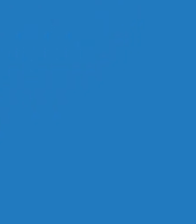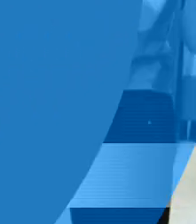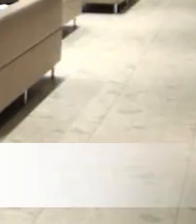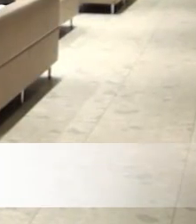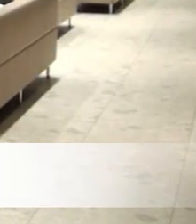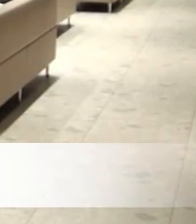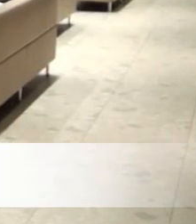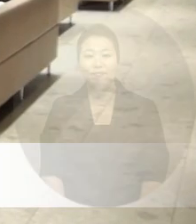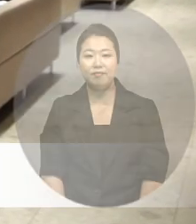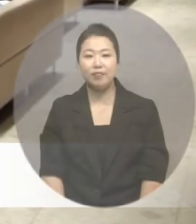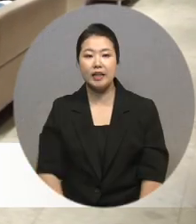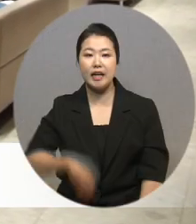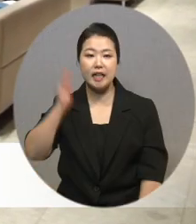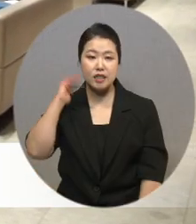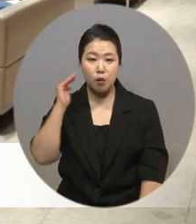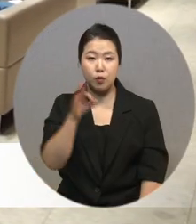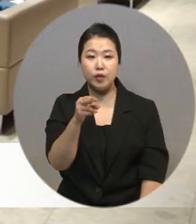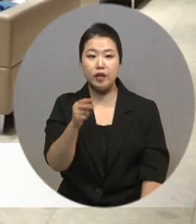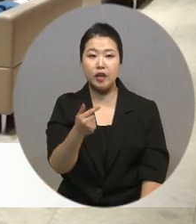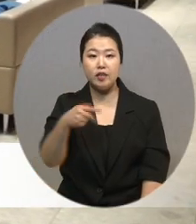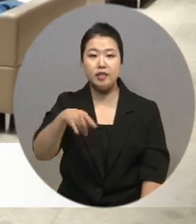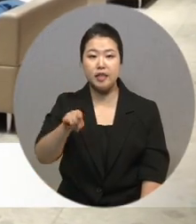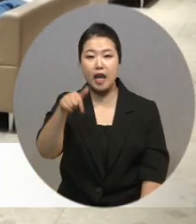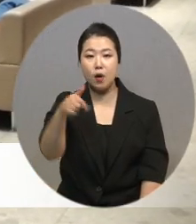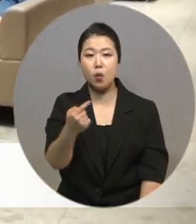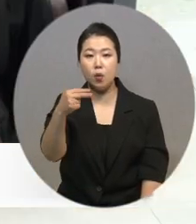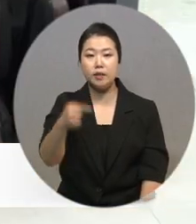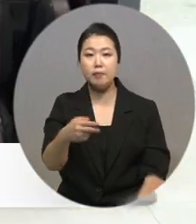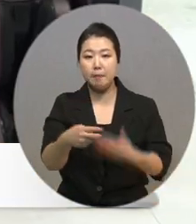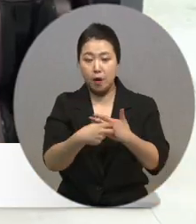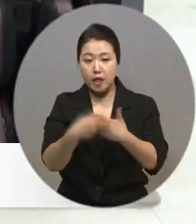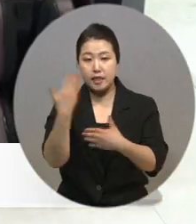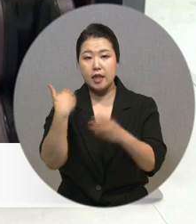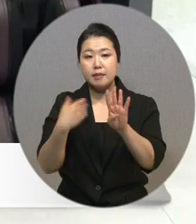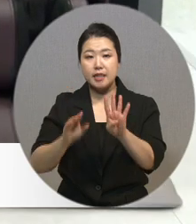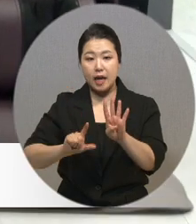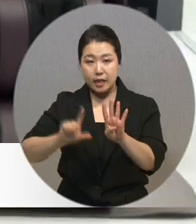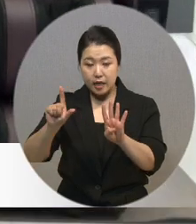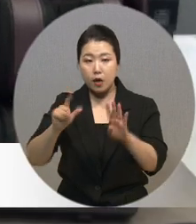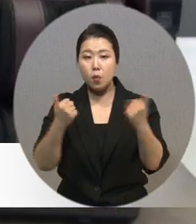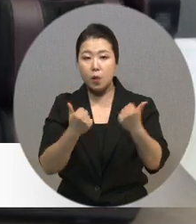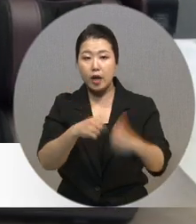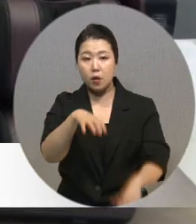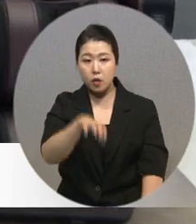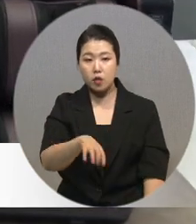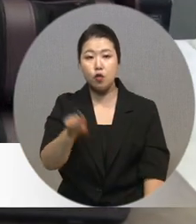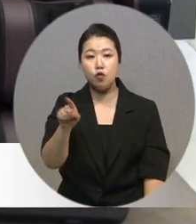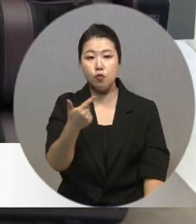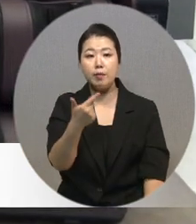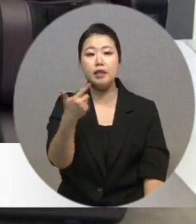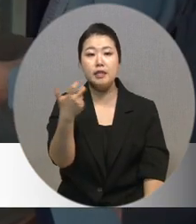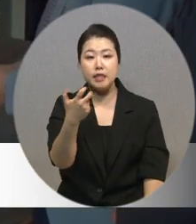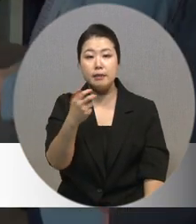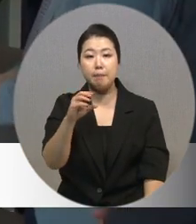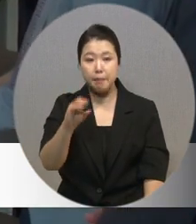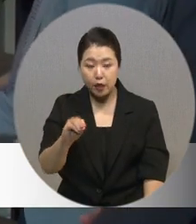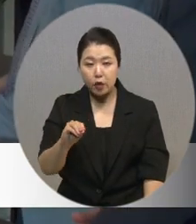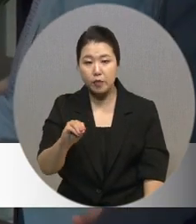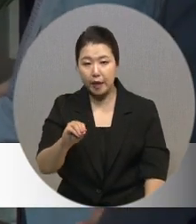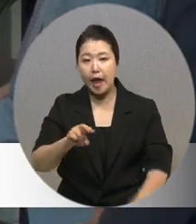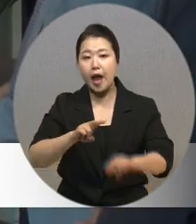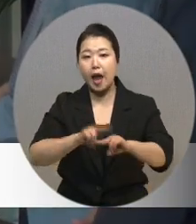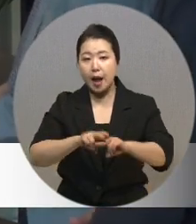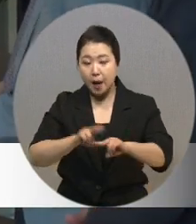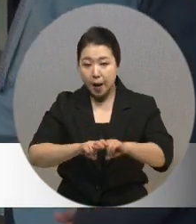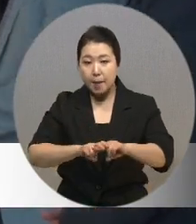정입니다 의정부 연세 고등 병원은 지난 4일 병원 회의실에서 670만 원 상당의 고급 안마